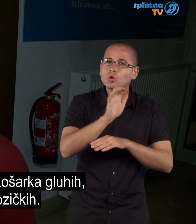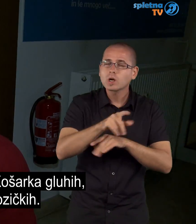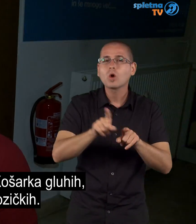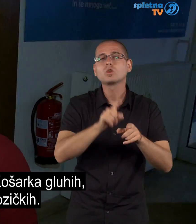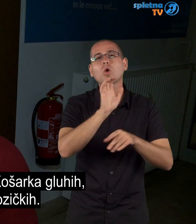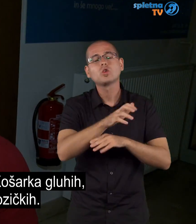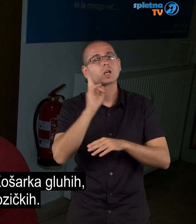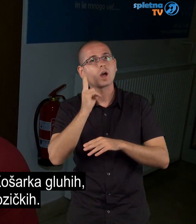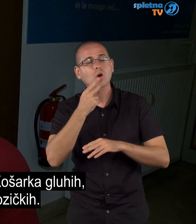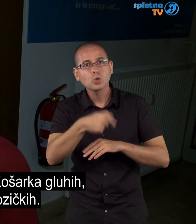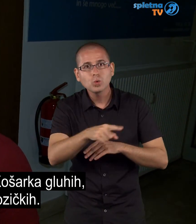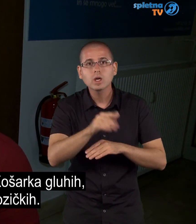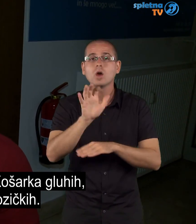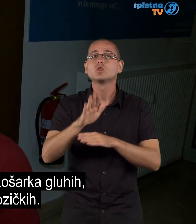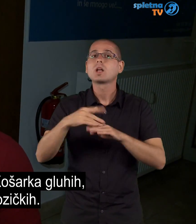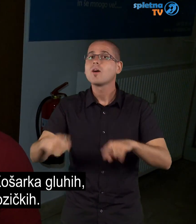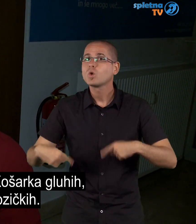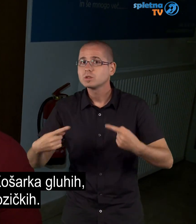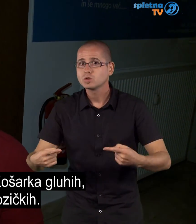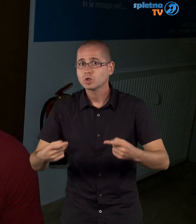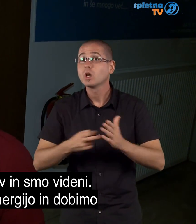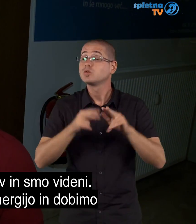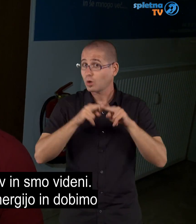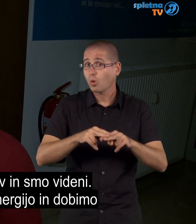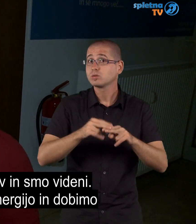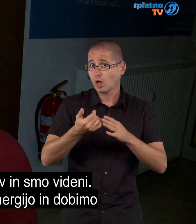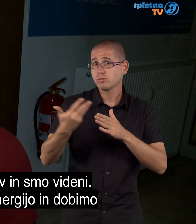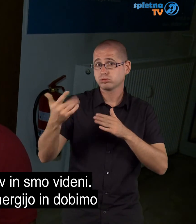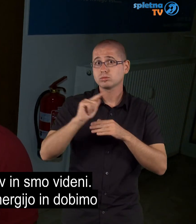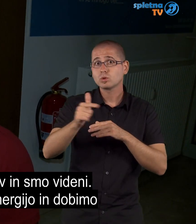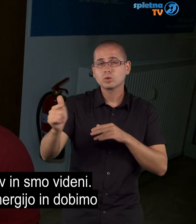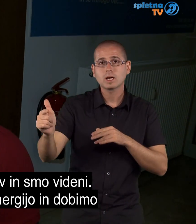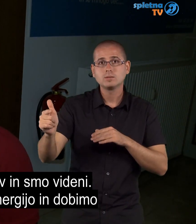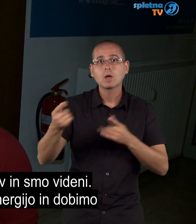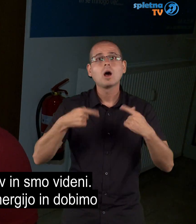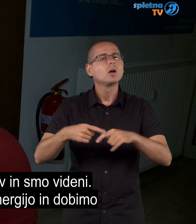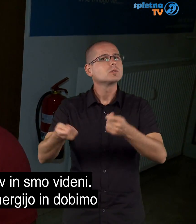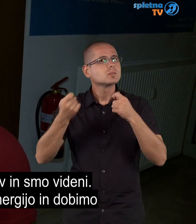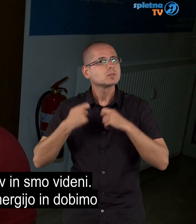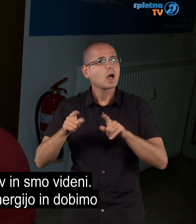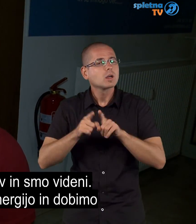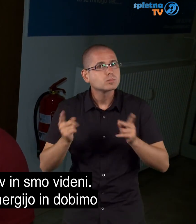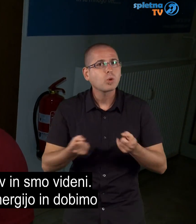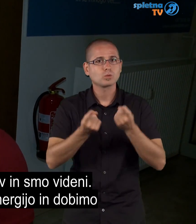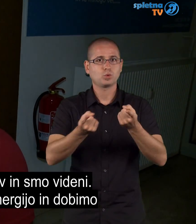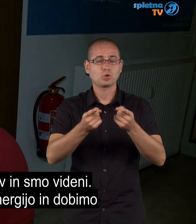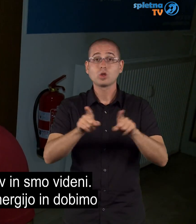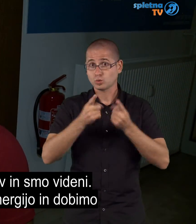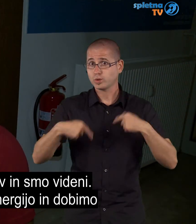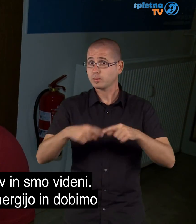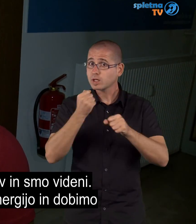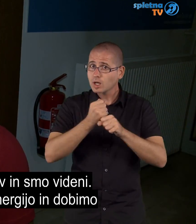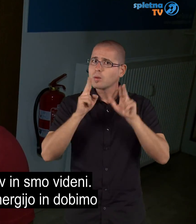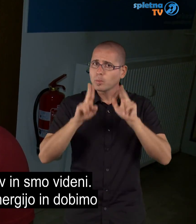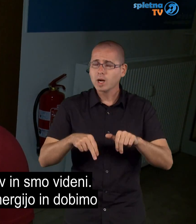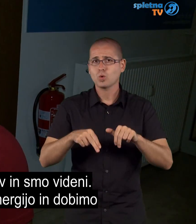košarke gluhih, košarka na vozičkih in še ostali, in nekako nam daje spodbudo, da tudi